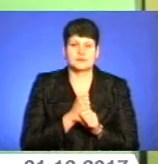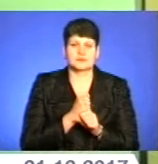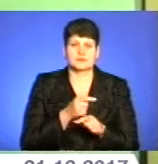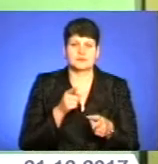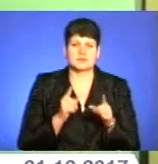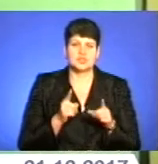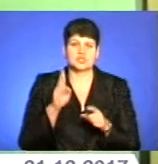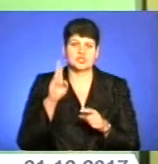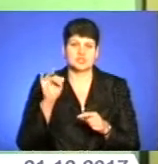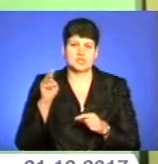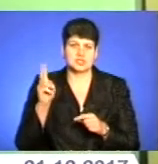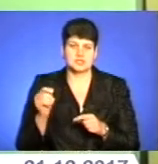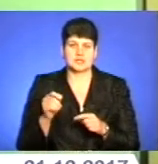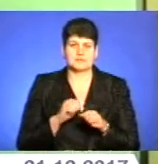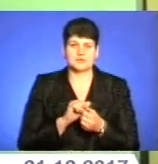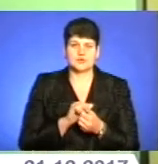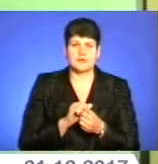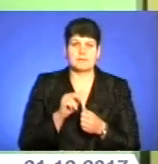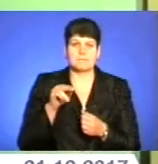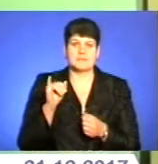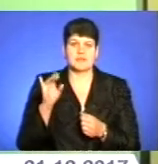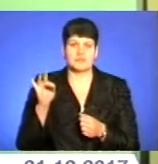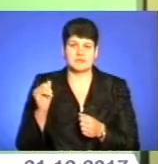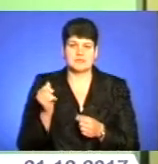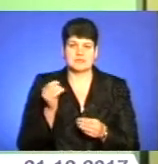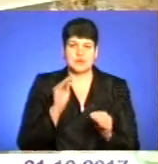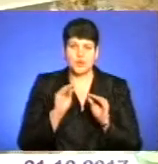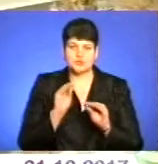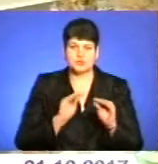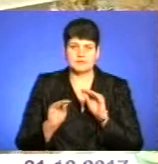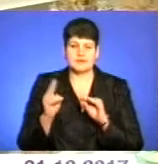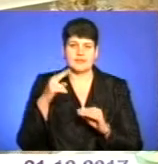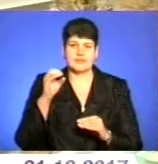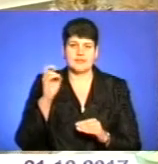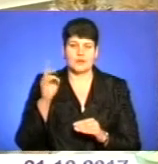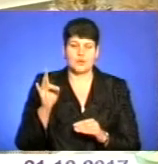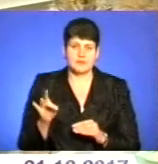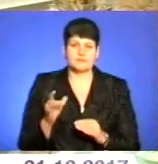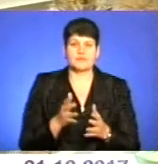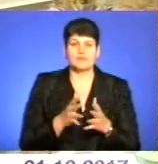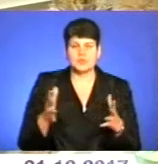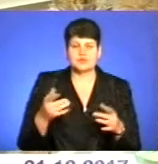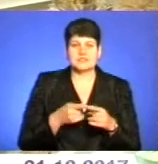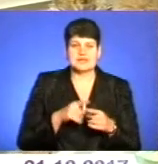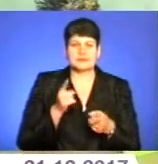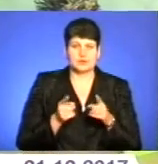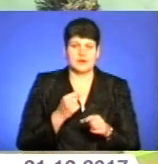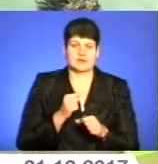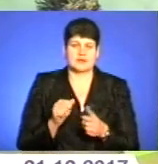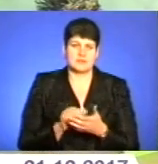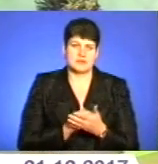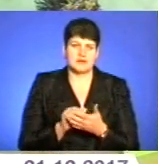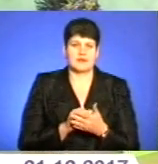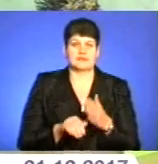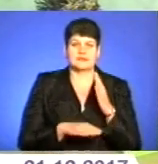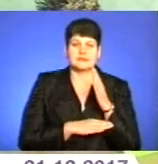– шишки, мішковину та пінопласт і оздобили його декором. Усі роботи в більшості з натуральних матеріалів – дерева, сіна,